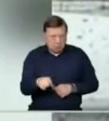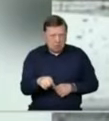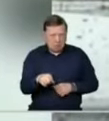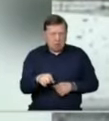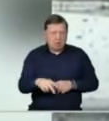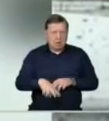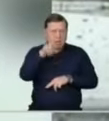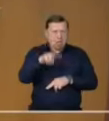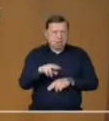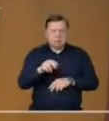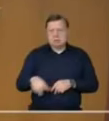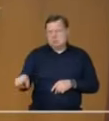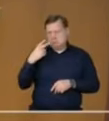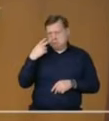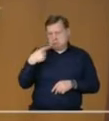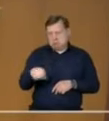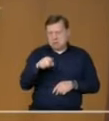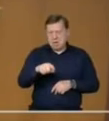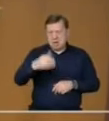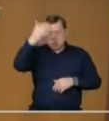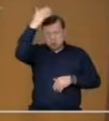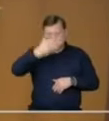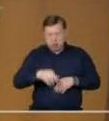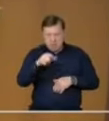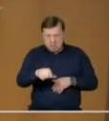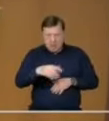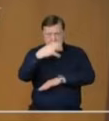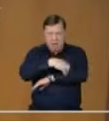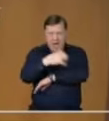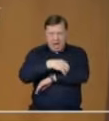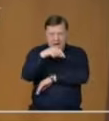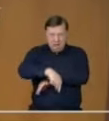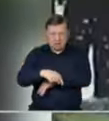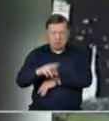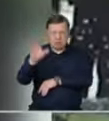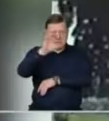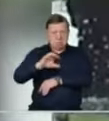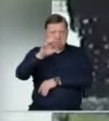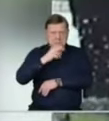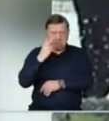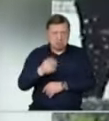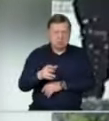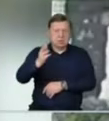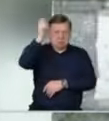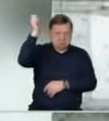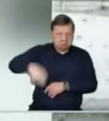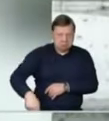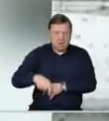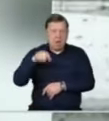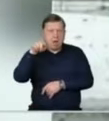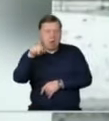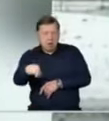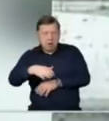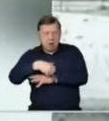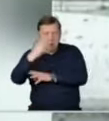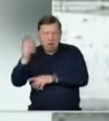spojrzenie. Zauważyli jednak, że z tylnej szyby z bagażnika ktoś im się przygląda. Zatrzymali auto. Okazało się, że w zamkniętym na klucz